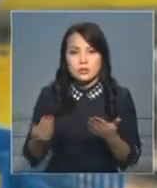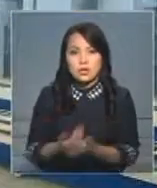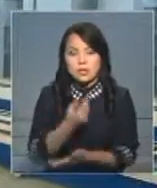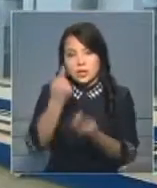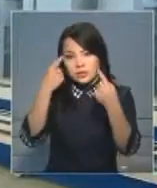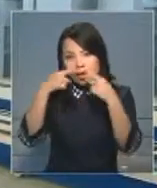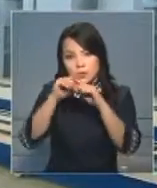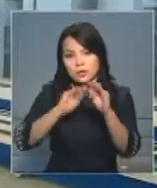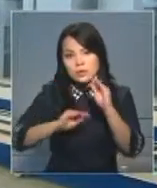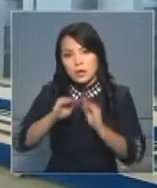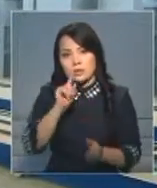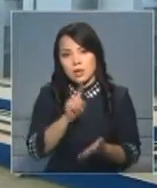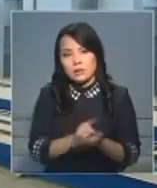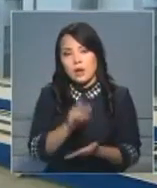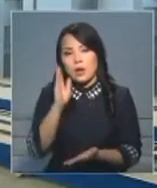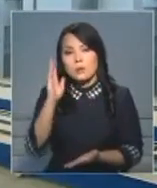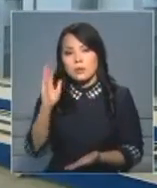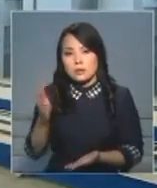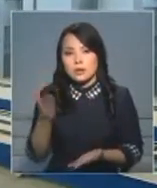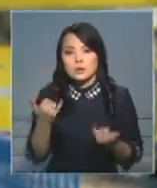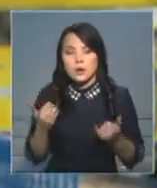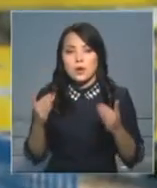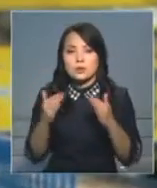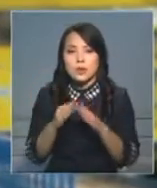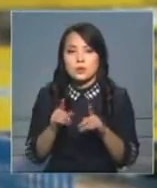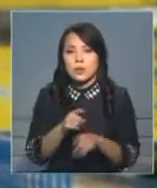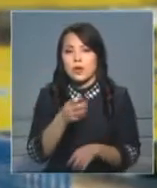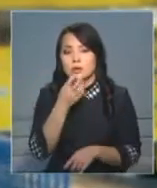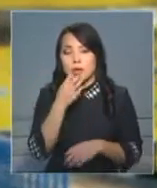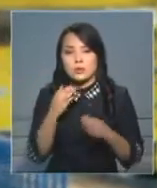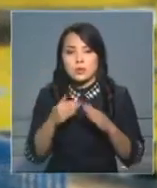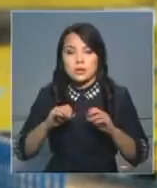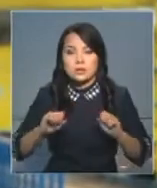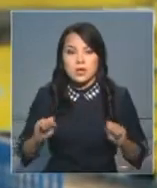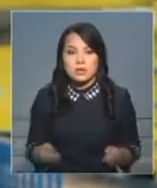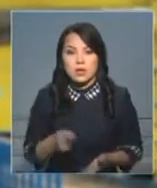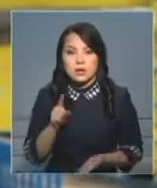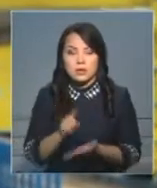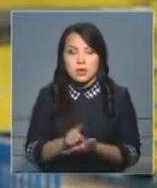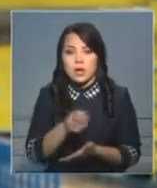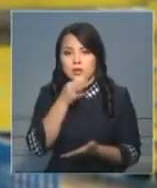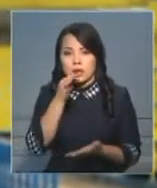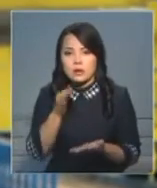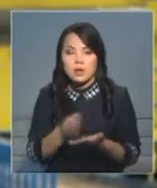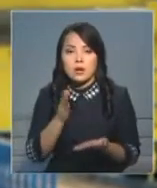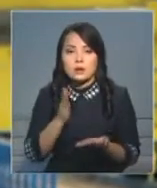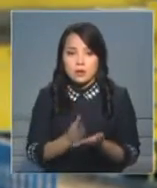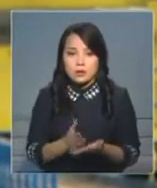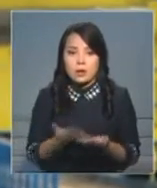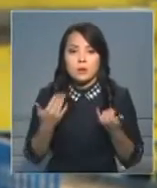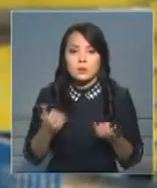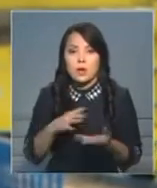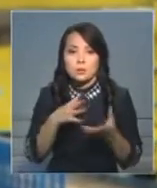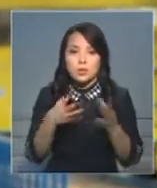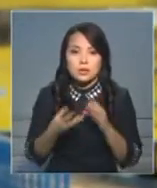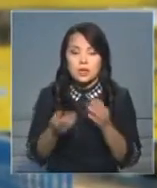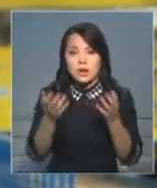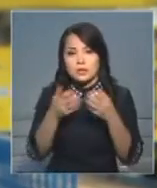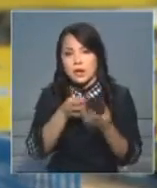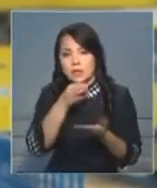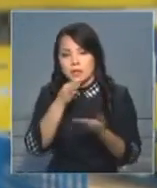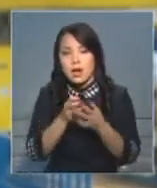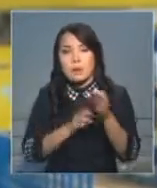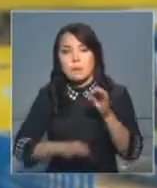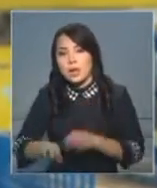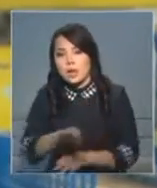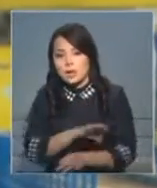мәселеде. Ол үйлер қыста жылы болады деп күтіп отырмыз. Бұның бәрі есеппен,